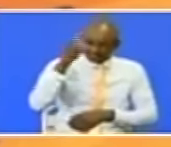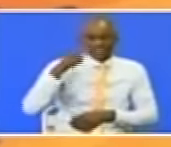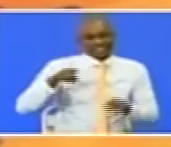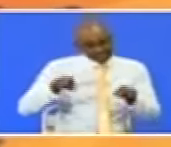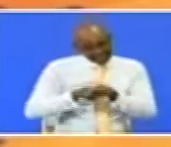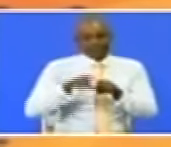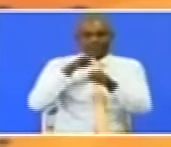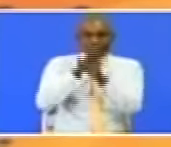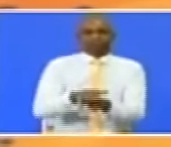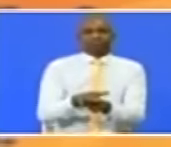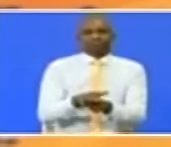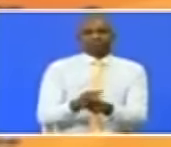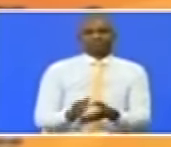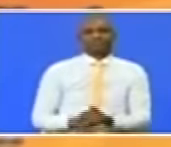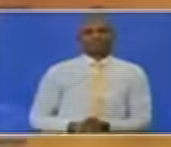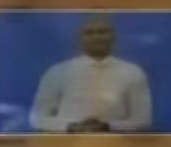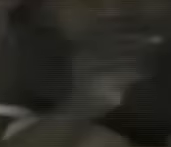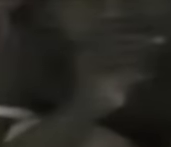amebaguliwa.